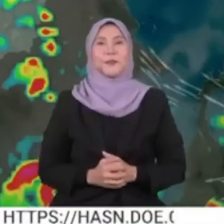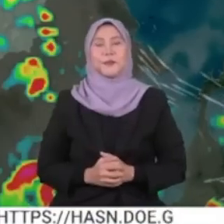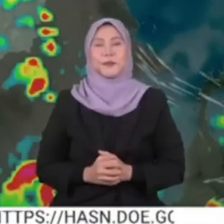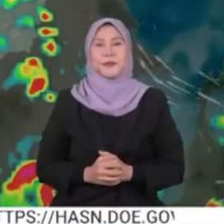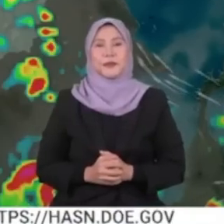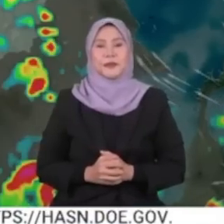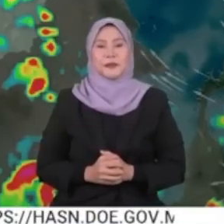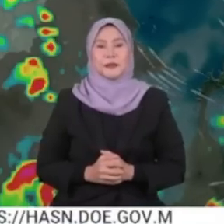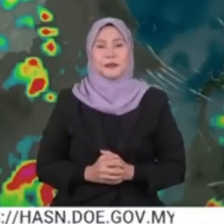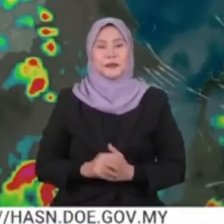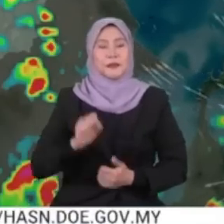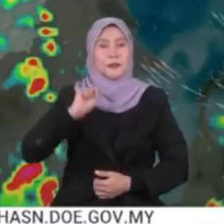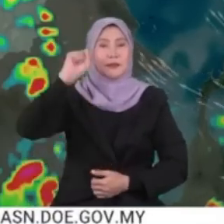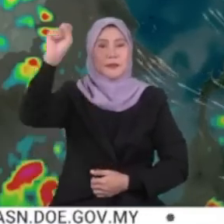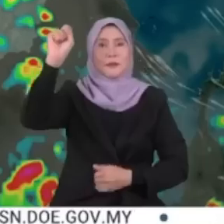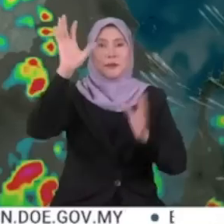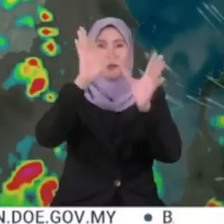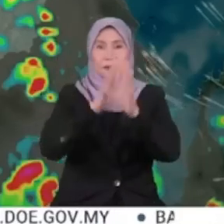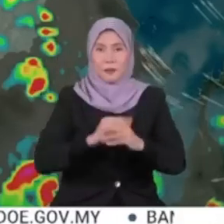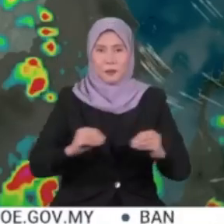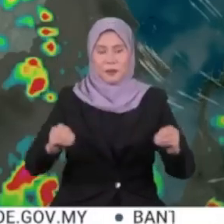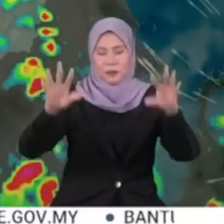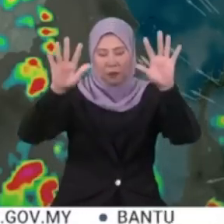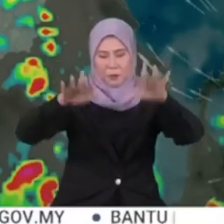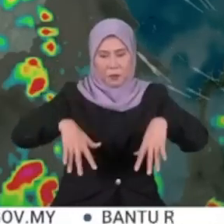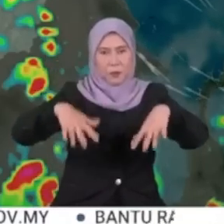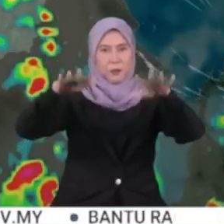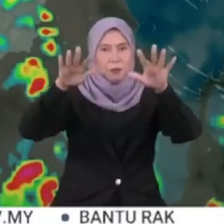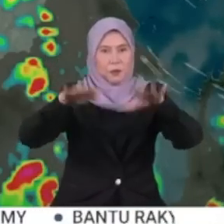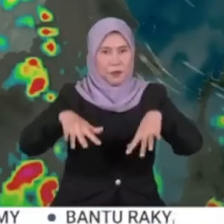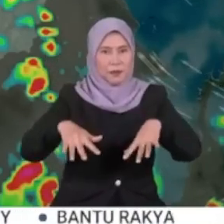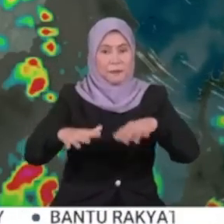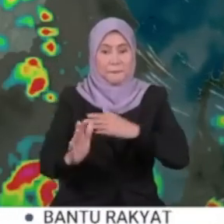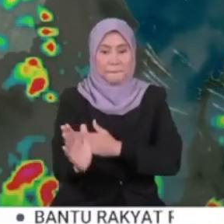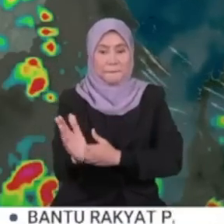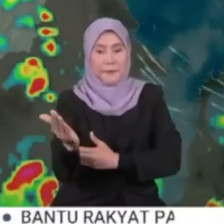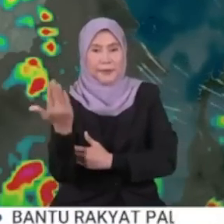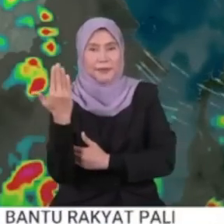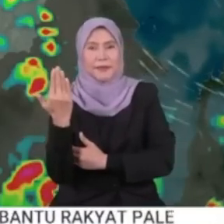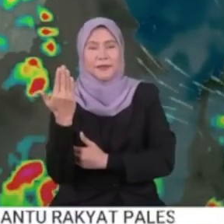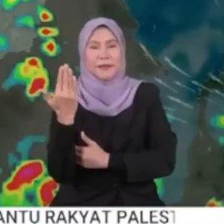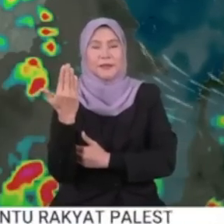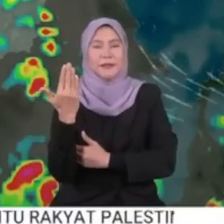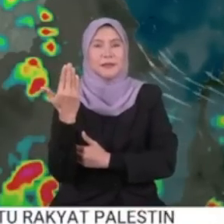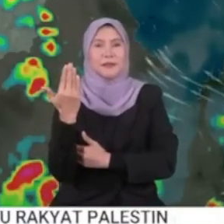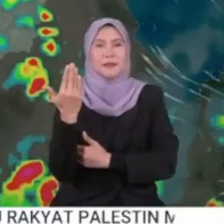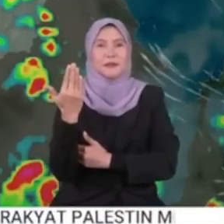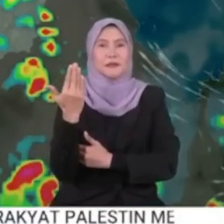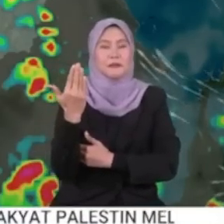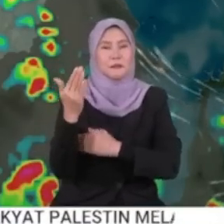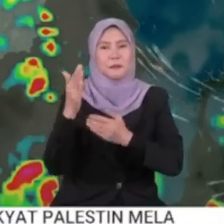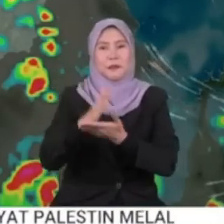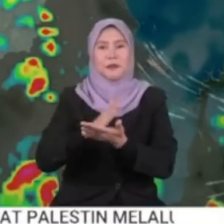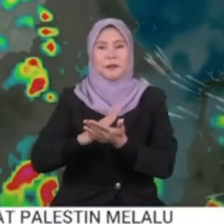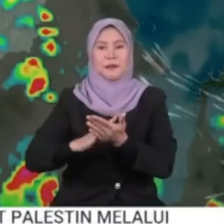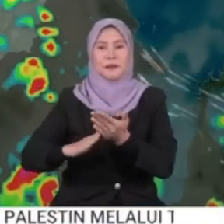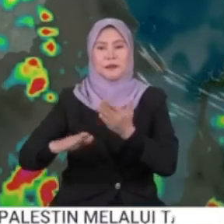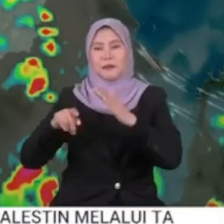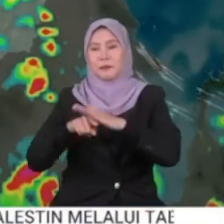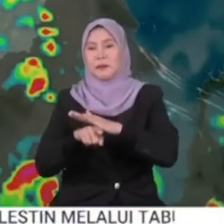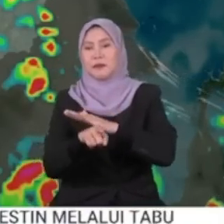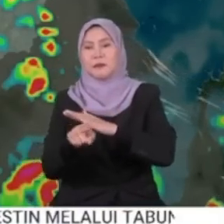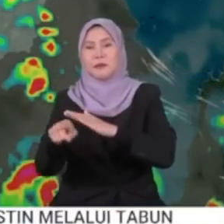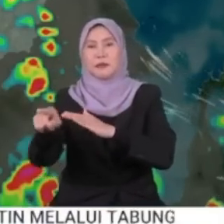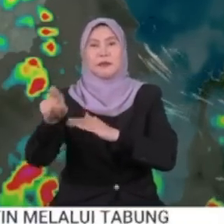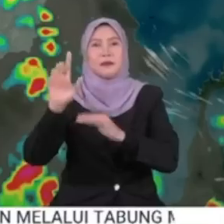Manakala bagi negeri Sabah dan juga Sarawak, keadaan hujan dijangka pada awal pagi keesokan harinya lebih tertumpu di bahagian